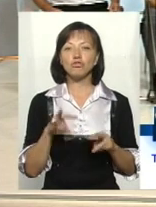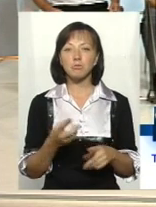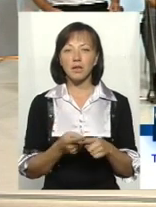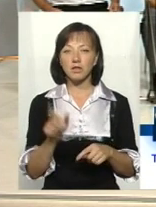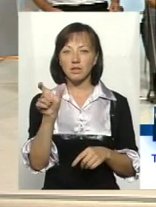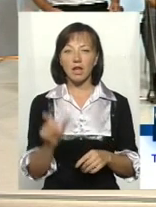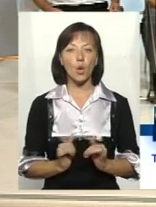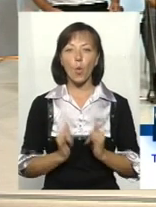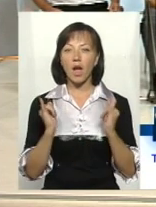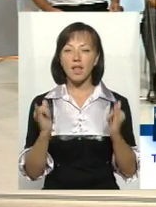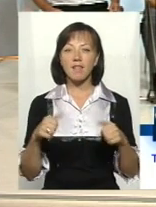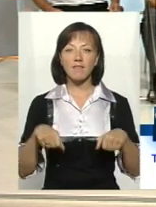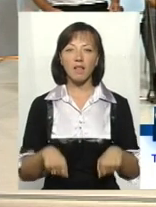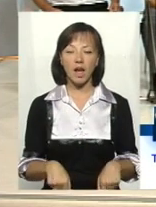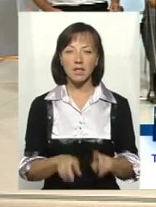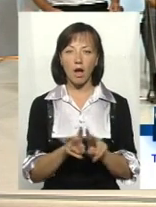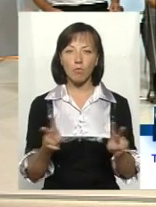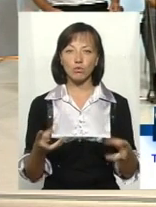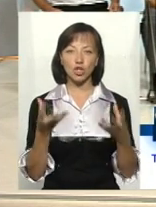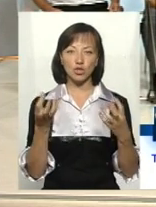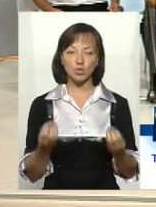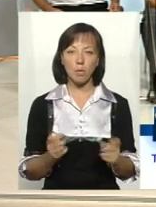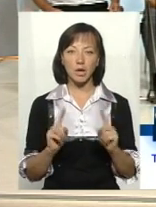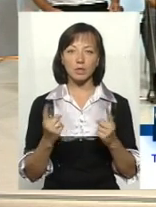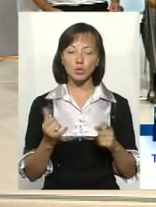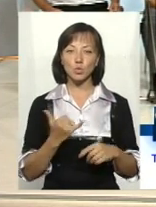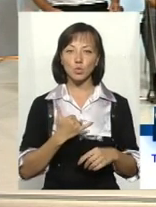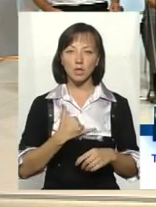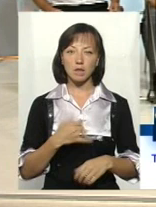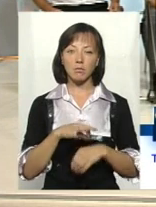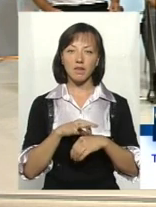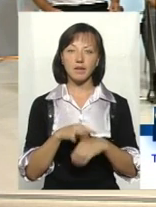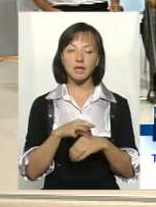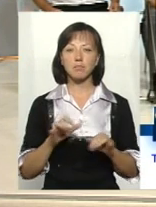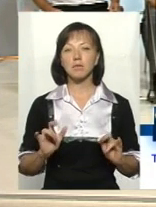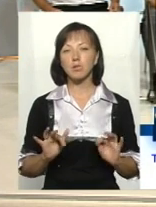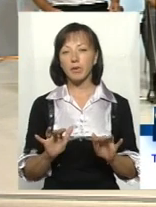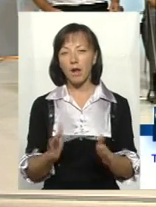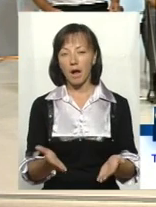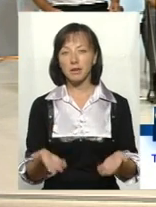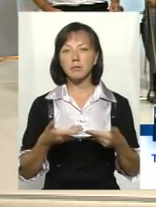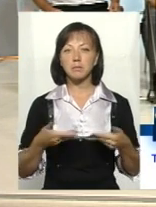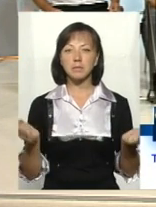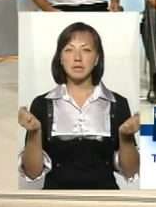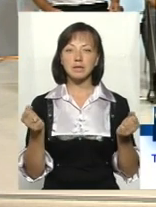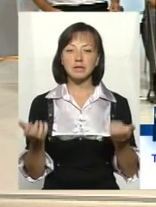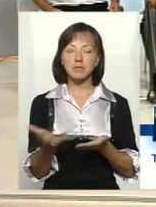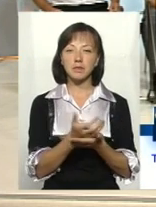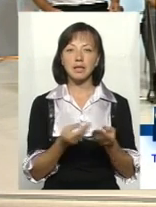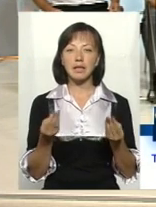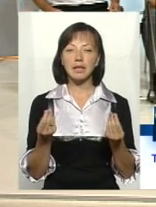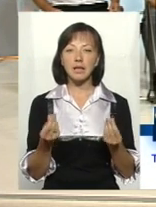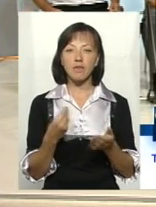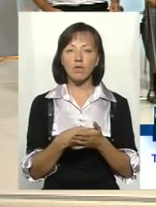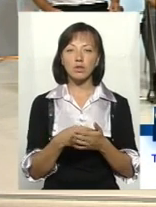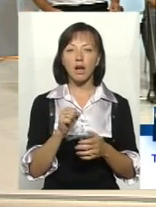угодил власти или кому-то еще. Потому что у нас проводились мероприятия, мы собирали деньги, фонд